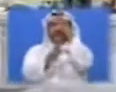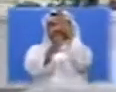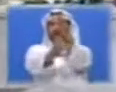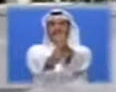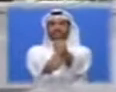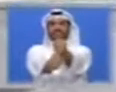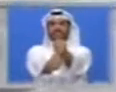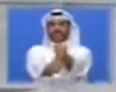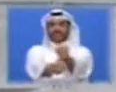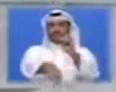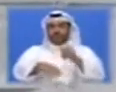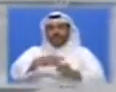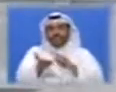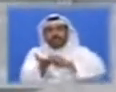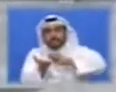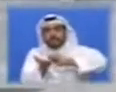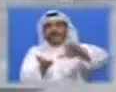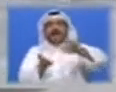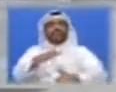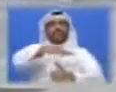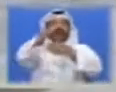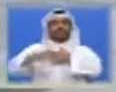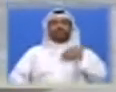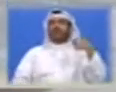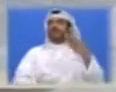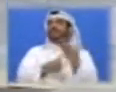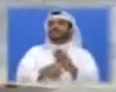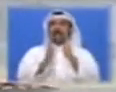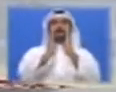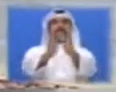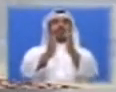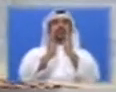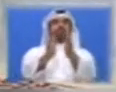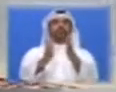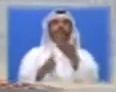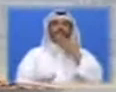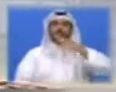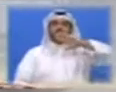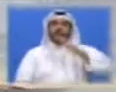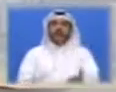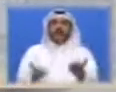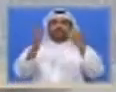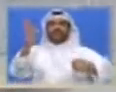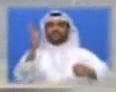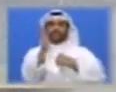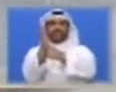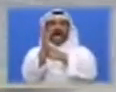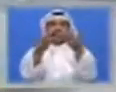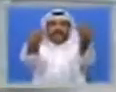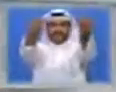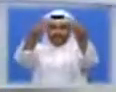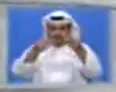ورعاه لسموه رئيس مجلس الوزراء بشان التهنئه بمناسبه حصول حضره صاحب السمو الامير حفظه